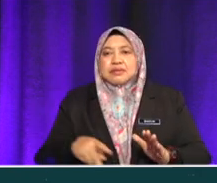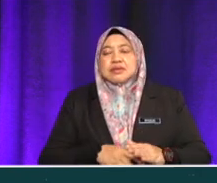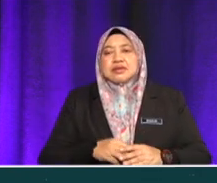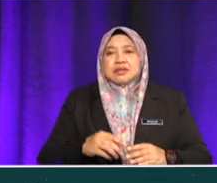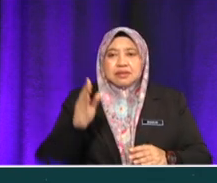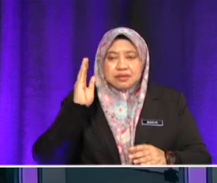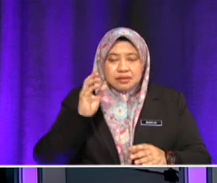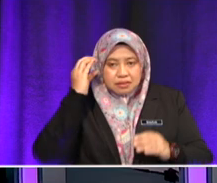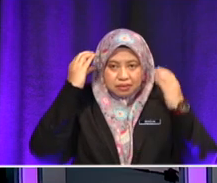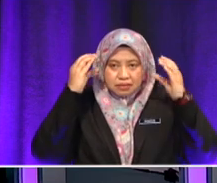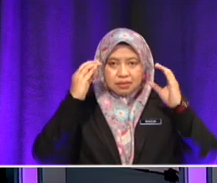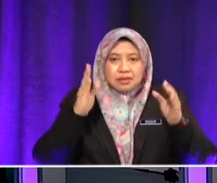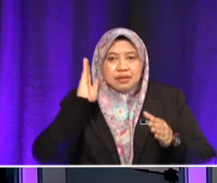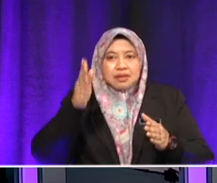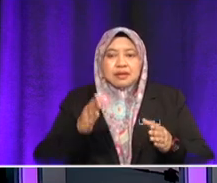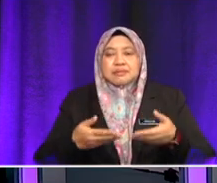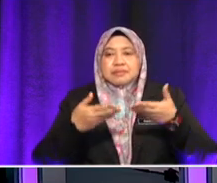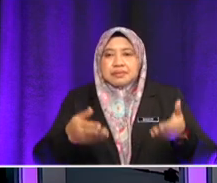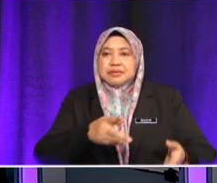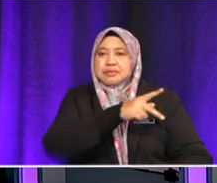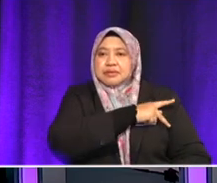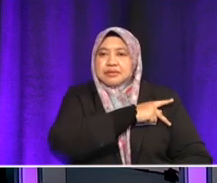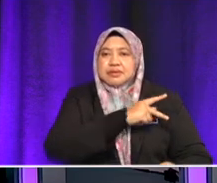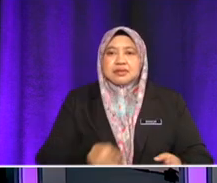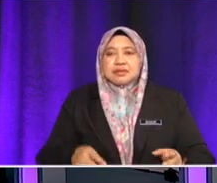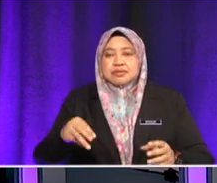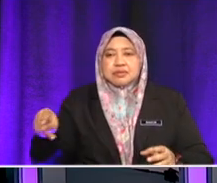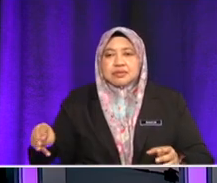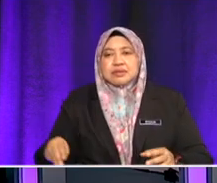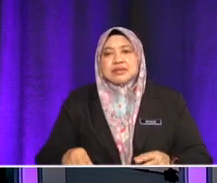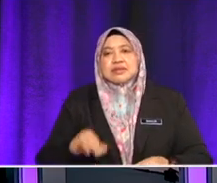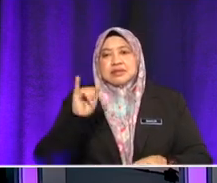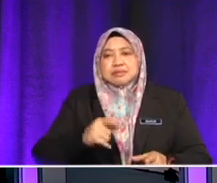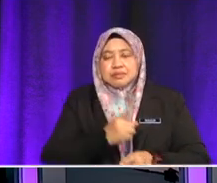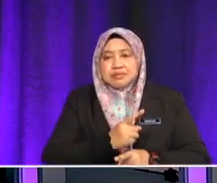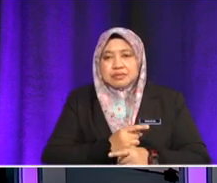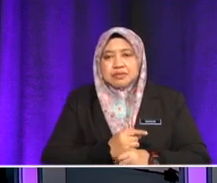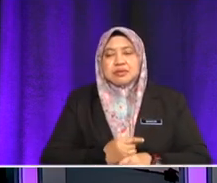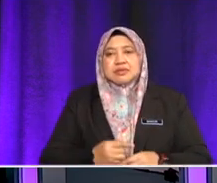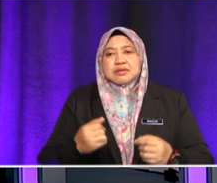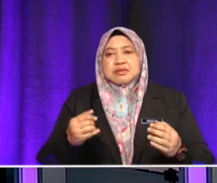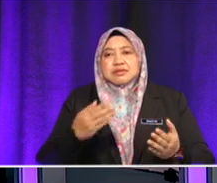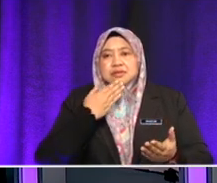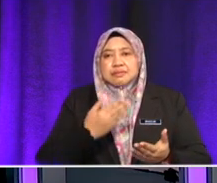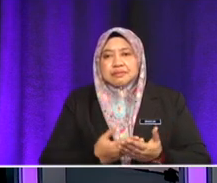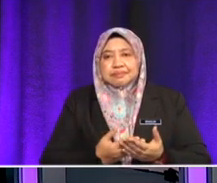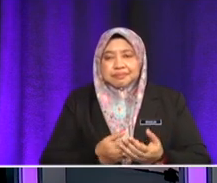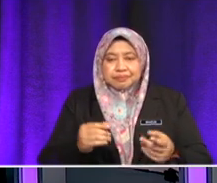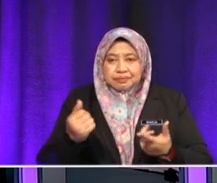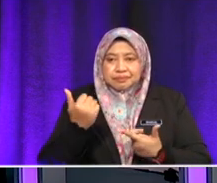sepatunya nanti saya akan Jelaskan lebih lanjut Aku di kaidah pencak silat yang kita boleh gunakan baik yang kedua